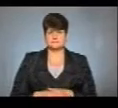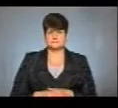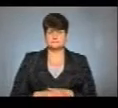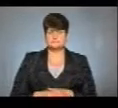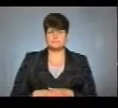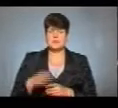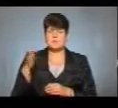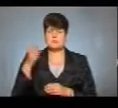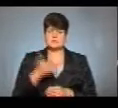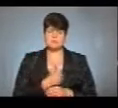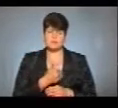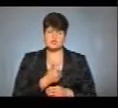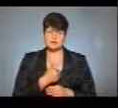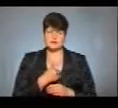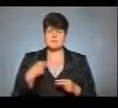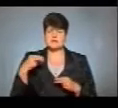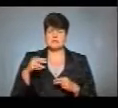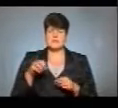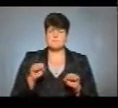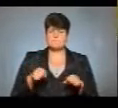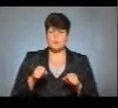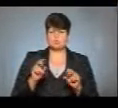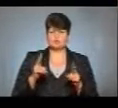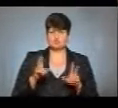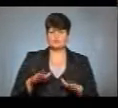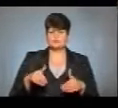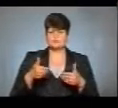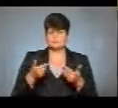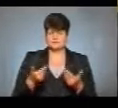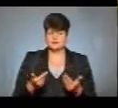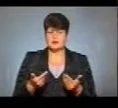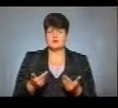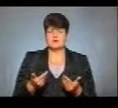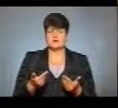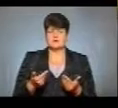Прапори з побажаннями тернополян президенту мотоклубу міста Овруч Володимиру Кобилинському